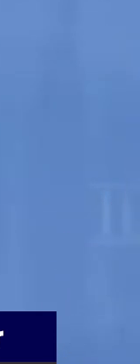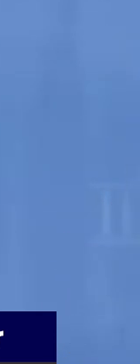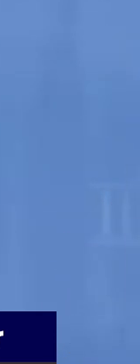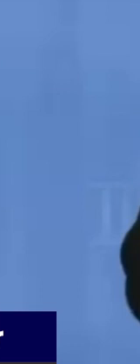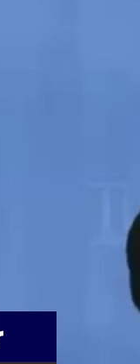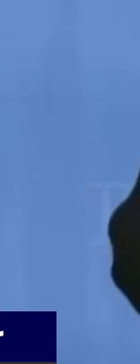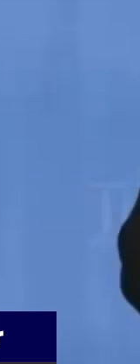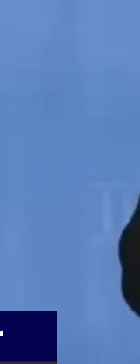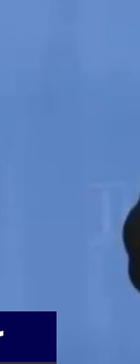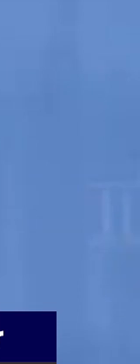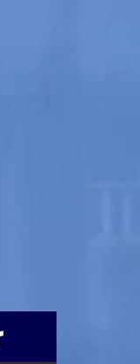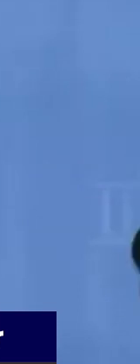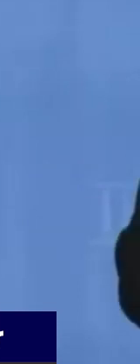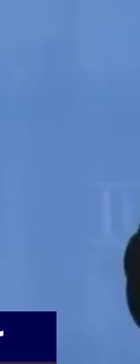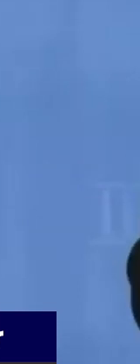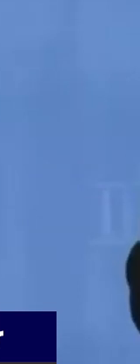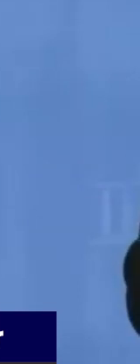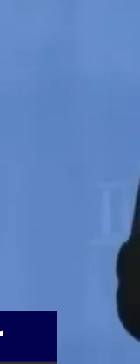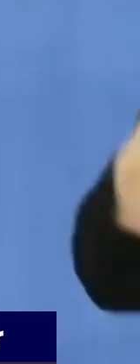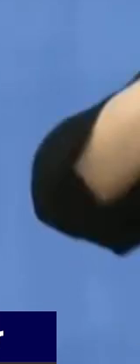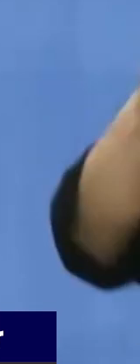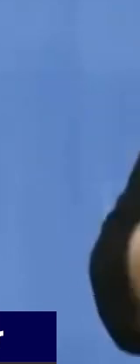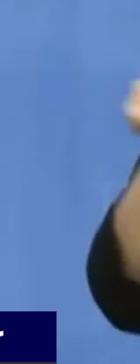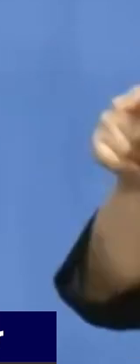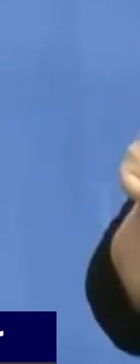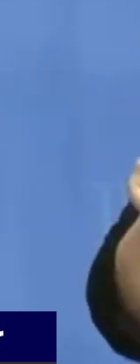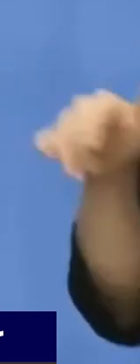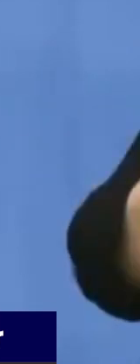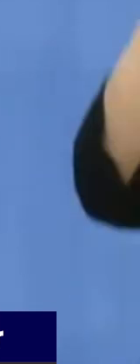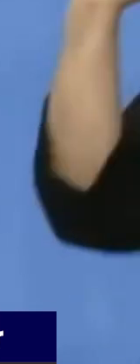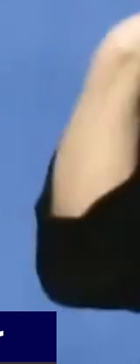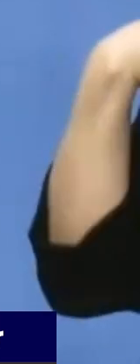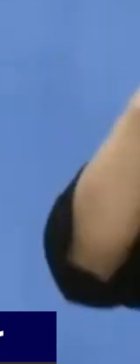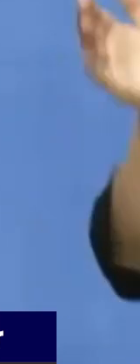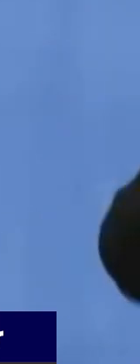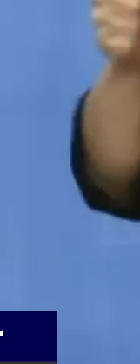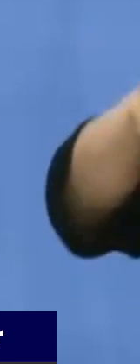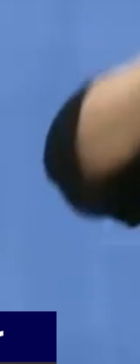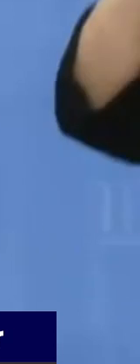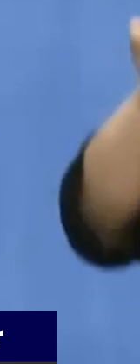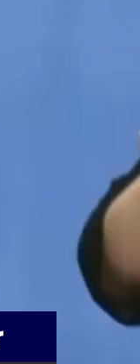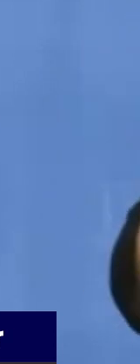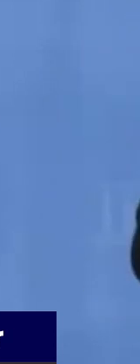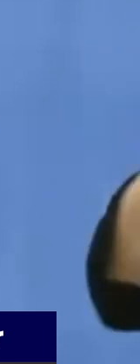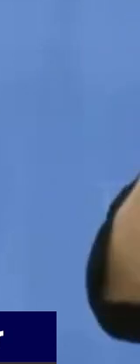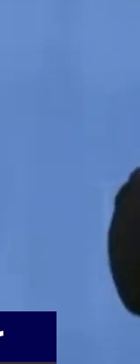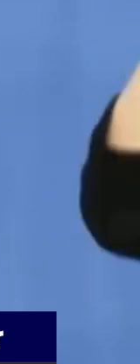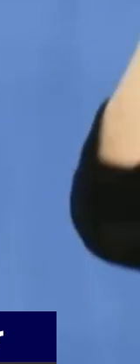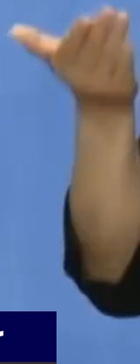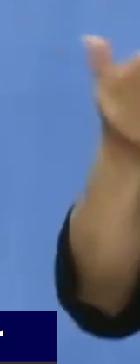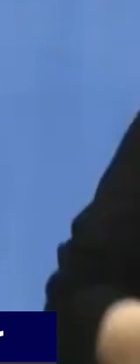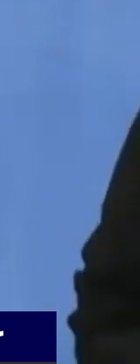만큼 민주당은 문재인 정부의 장관 인사에 대해 자신이 있다는 것인가? 문재인 전